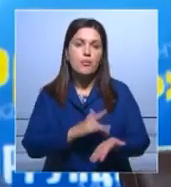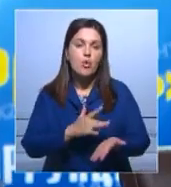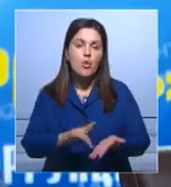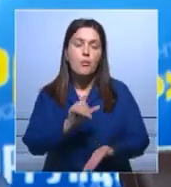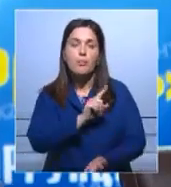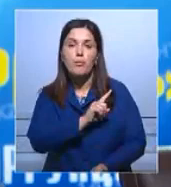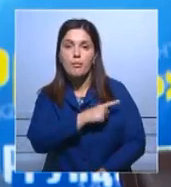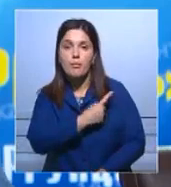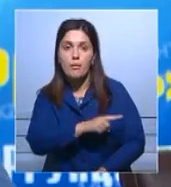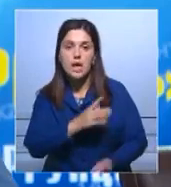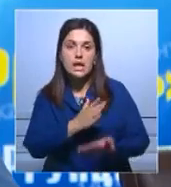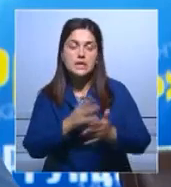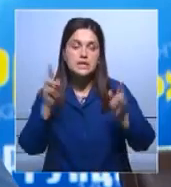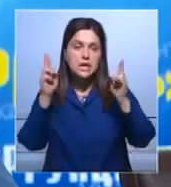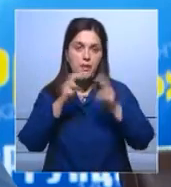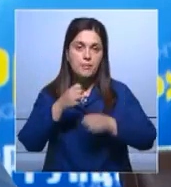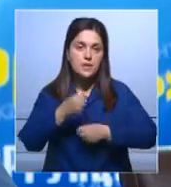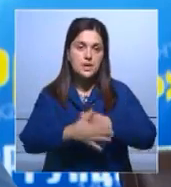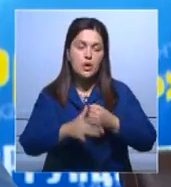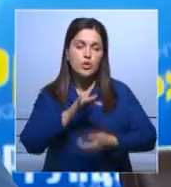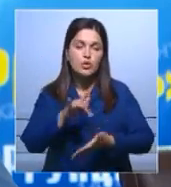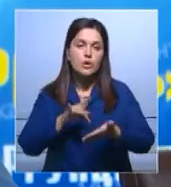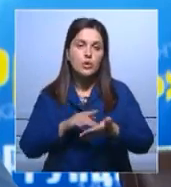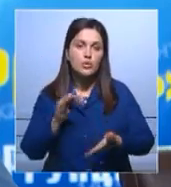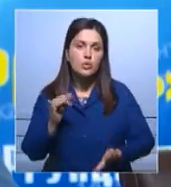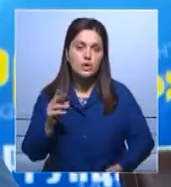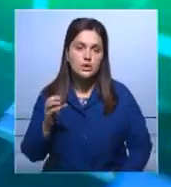клиника диагностического центра города Туркестан.